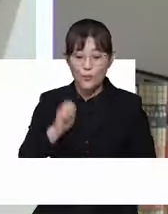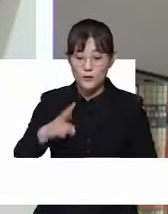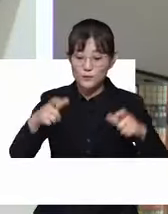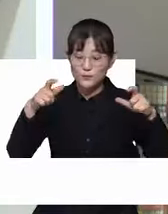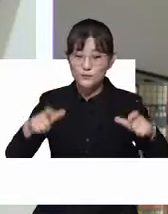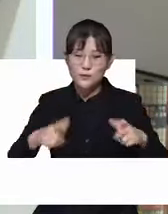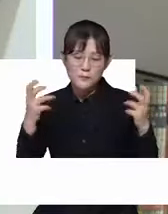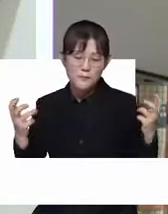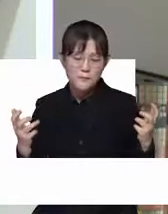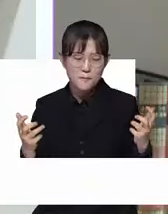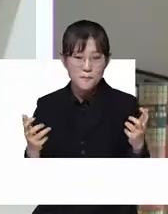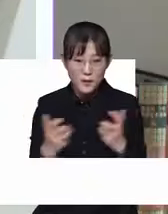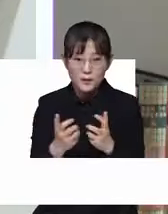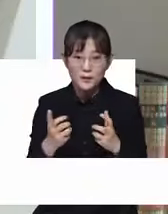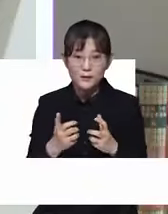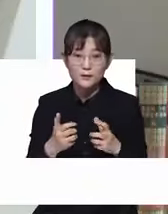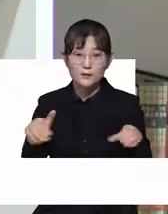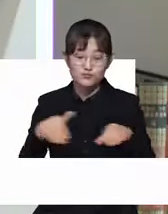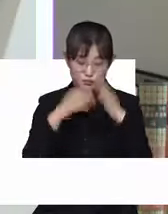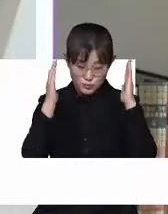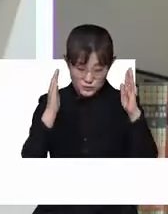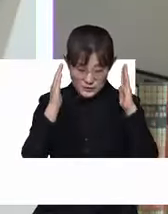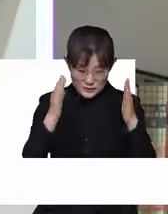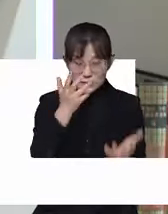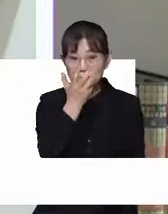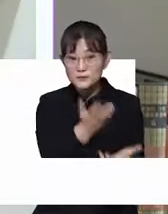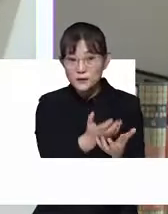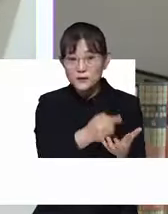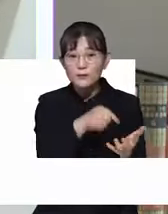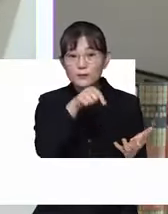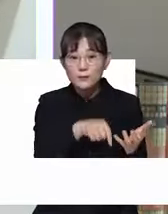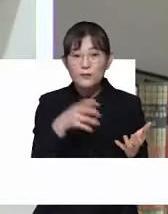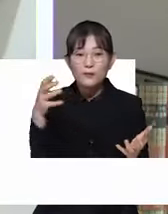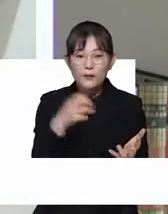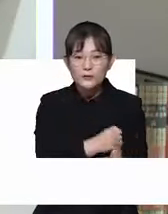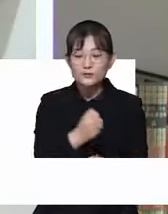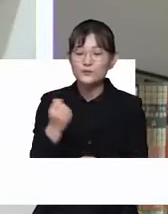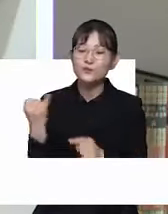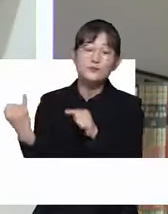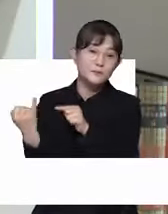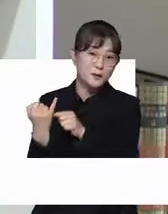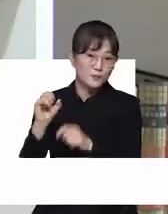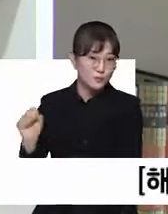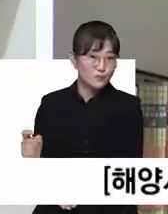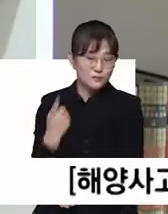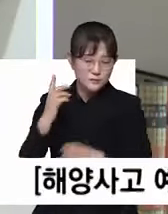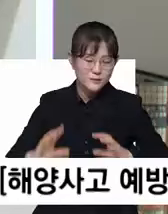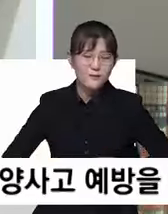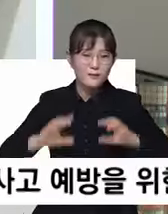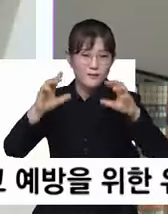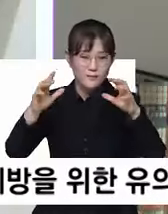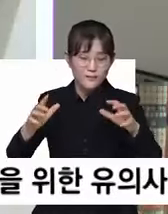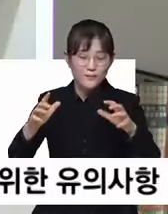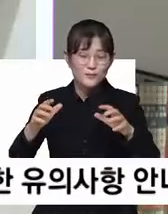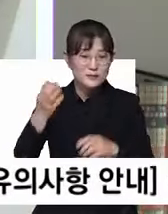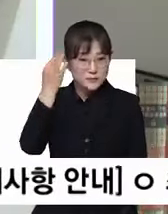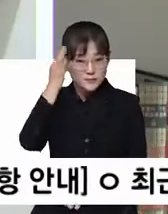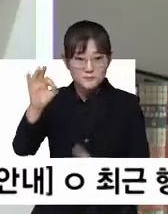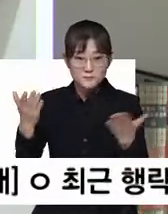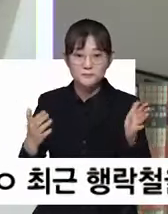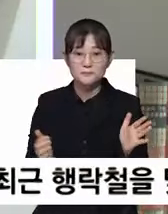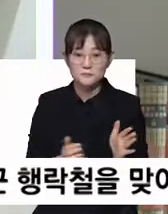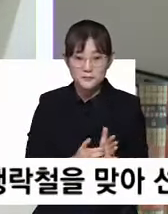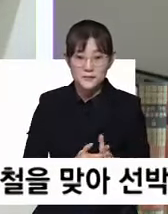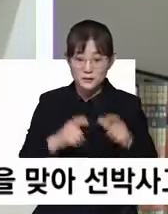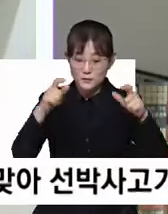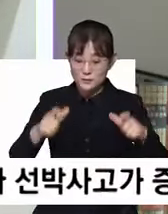풍요로운 그 문학적 토양이 위에 이번에 한강을 통해서 세계적 문학이 꽃피우게 된 것이거든요 이제 우리